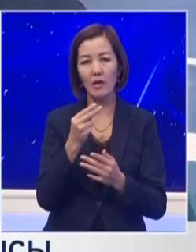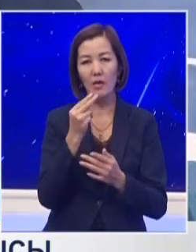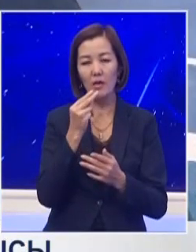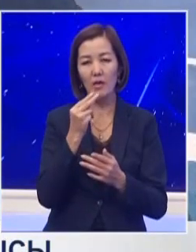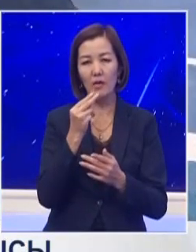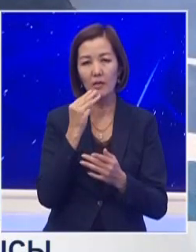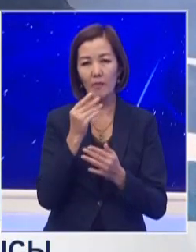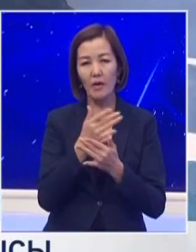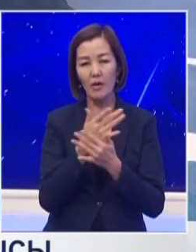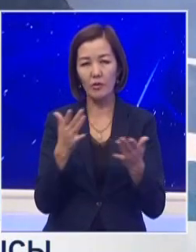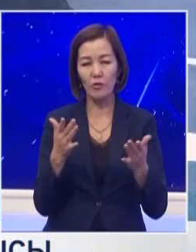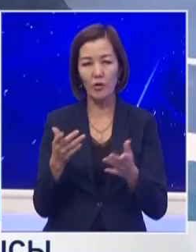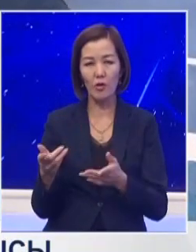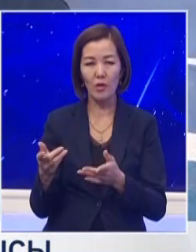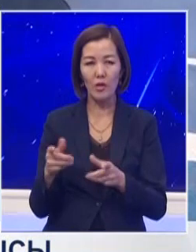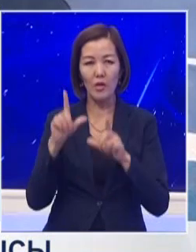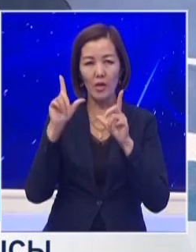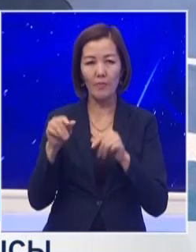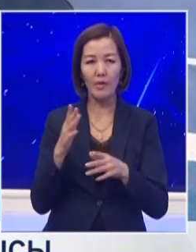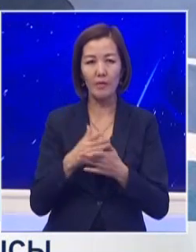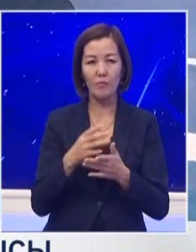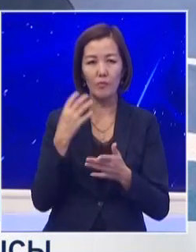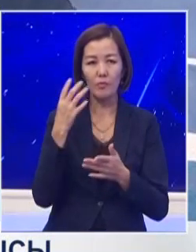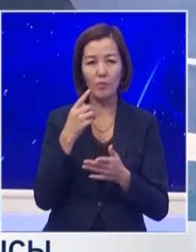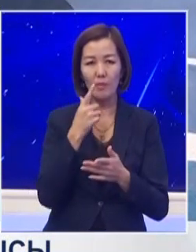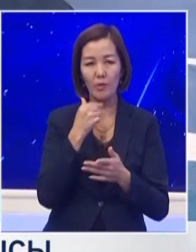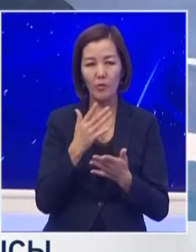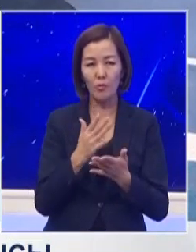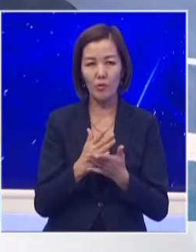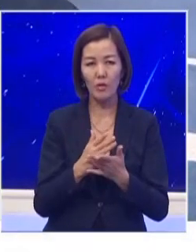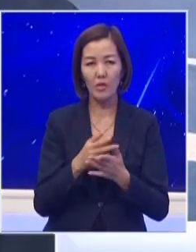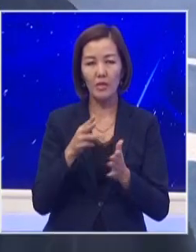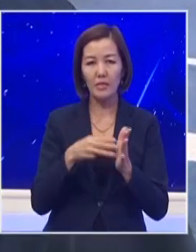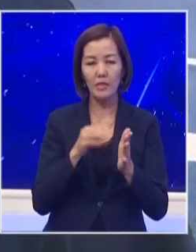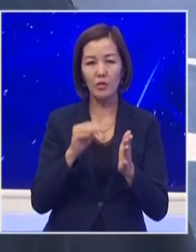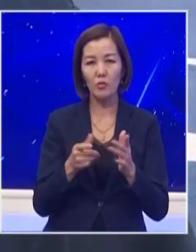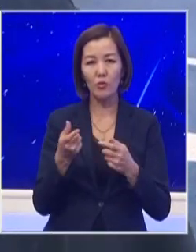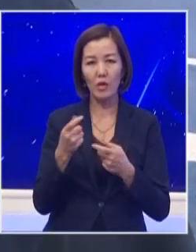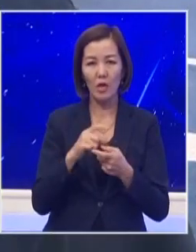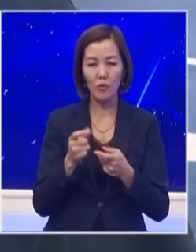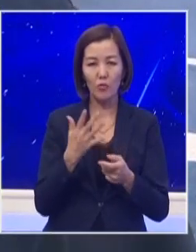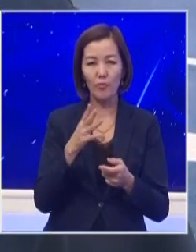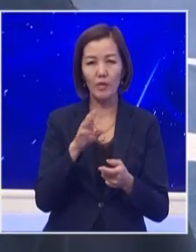жатырмыз. Оның ішінде ең көбі помидор 8 тонна, картоп 5 тонна,